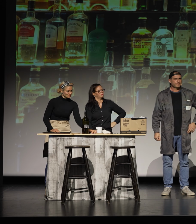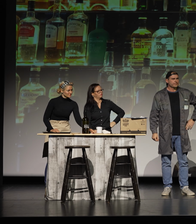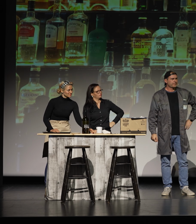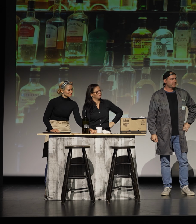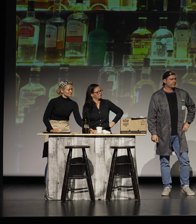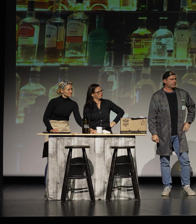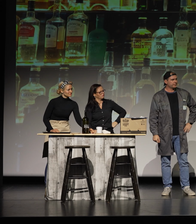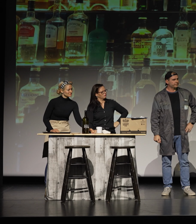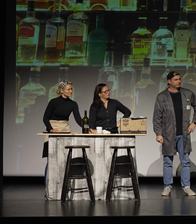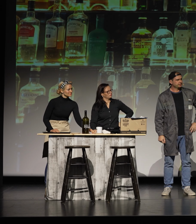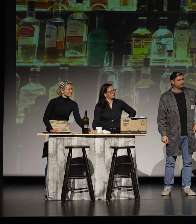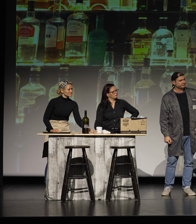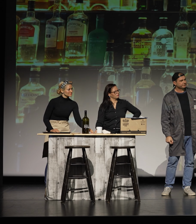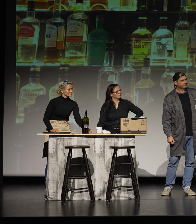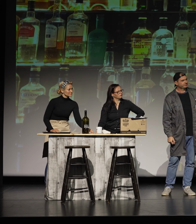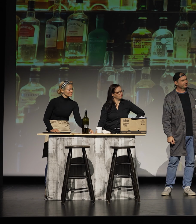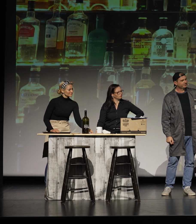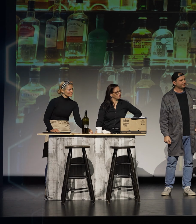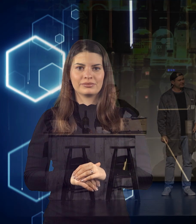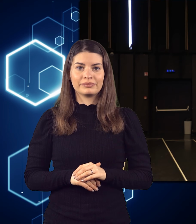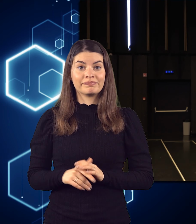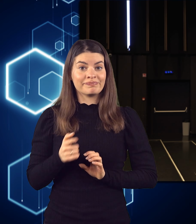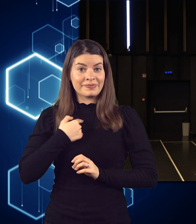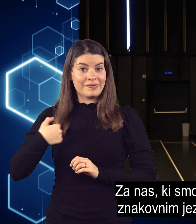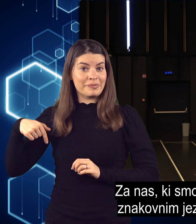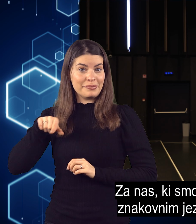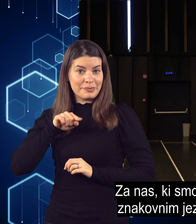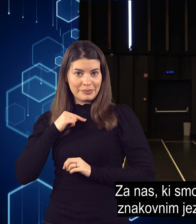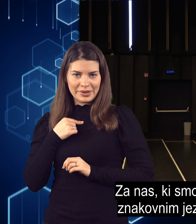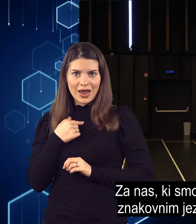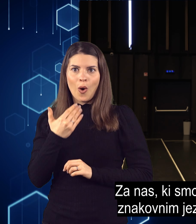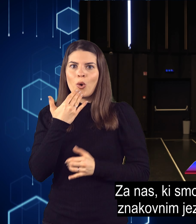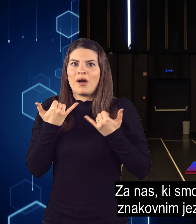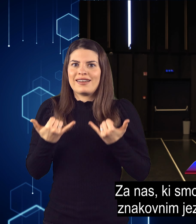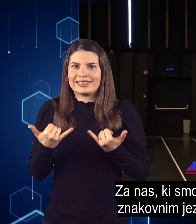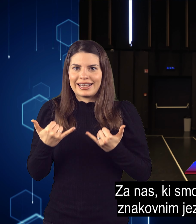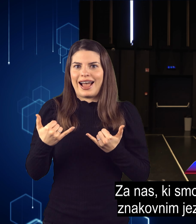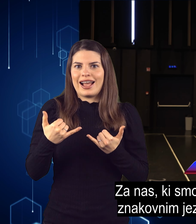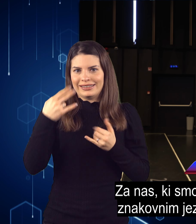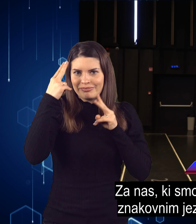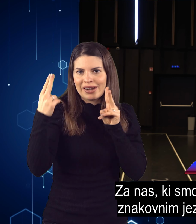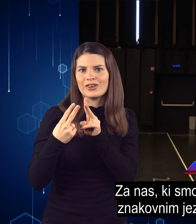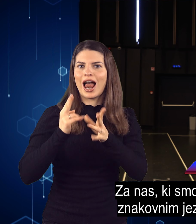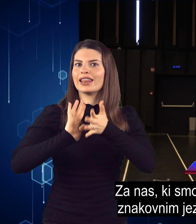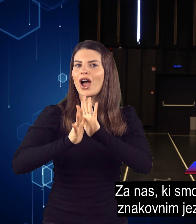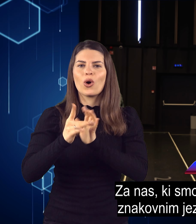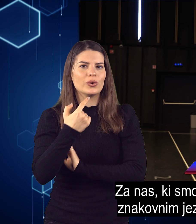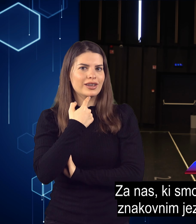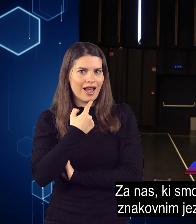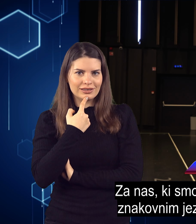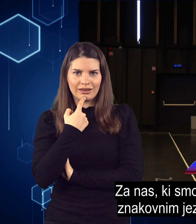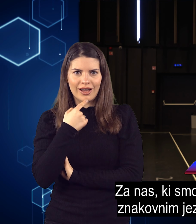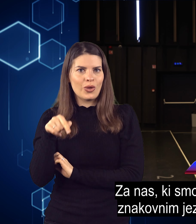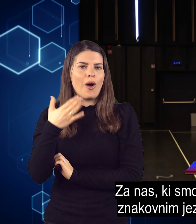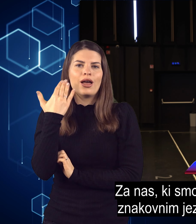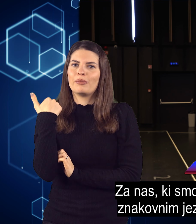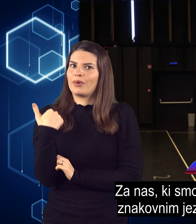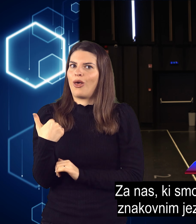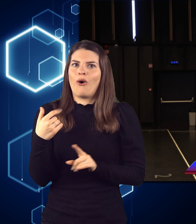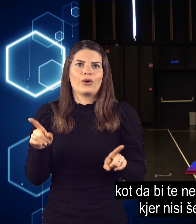tole bo pa še zanimivo. Za nas, ki smo se v bistvu zdaj šele srečali z znakovnim jezikom, je bilo to